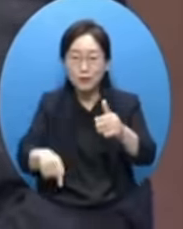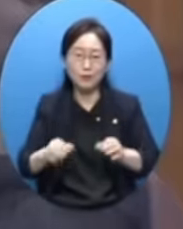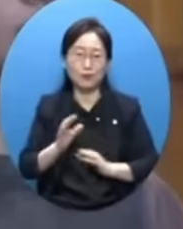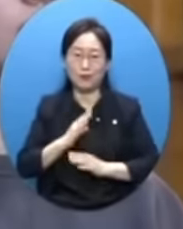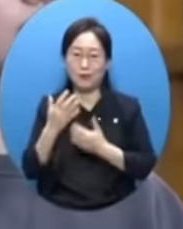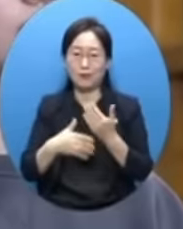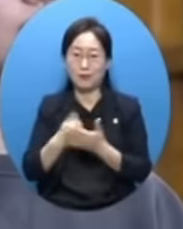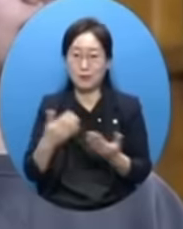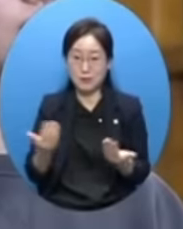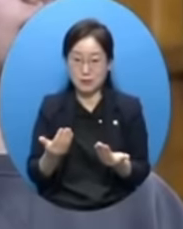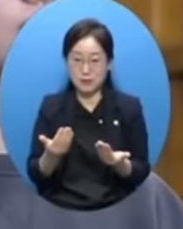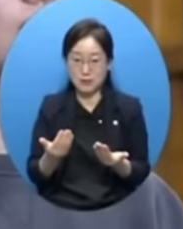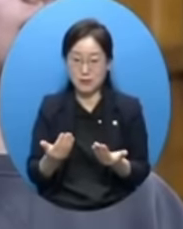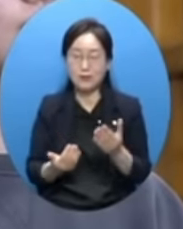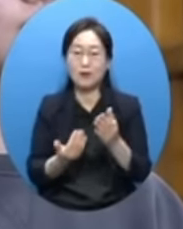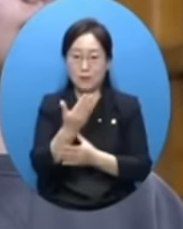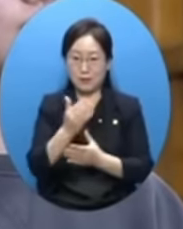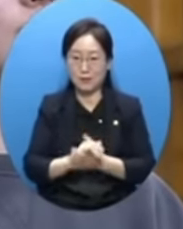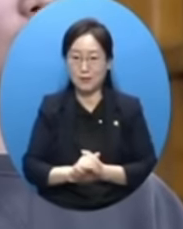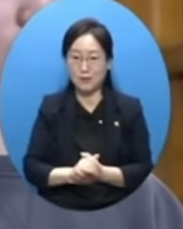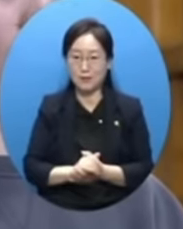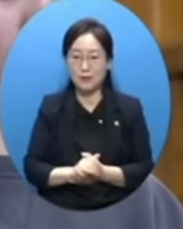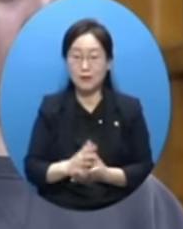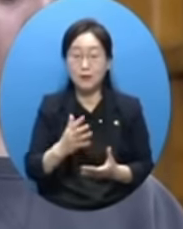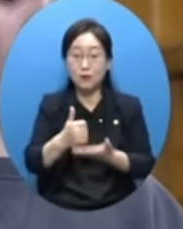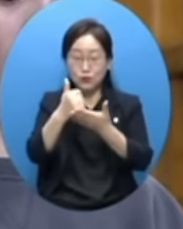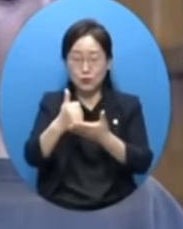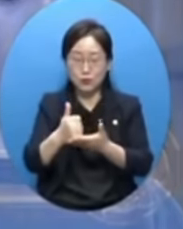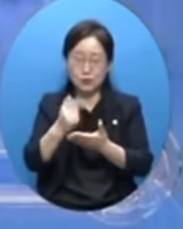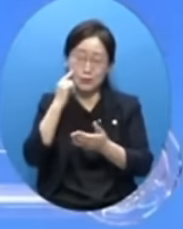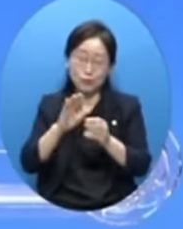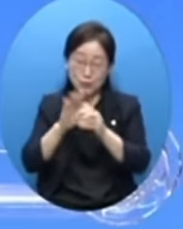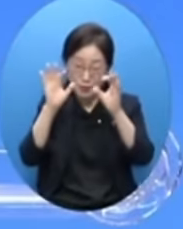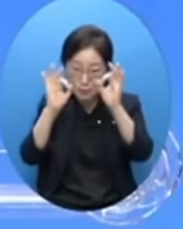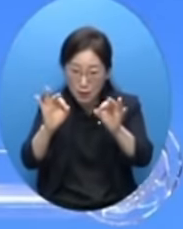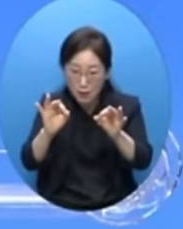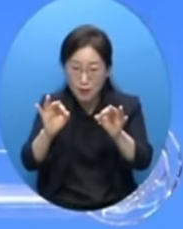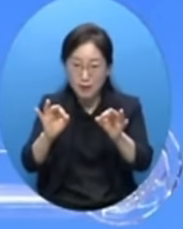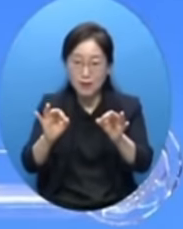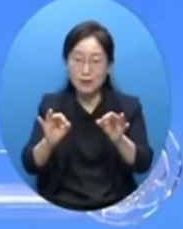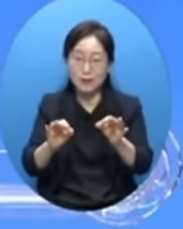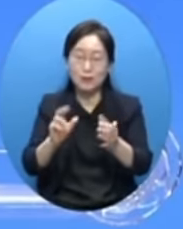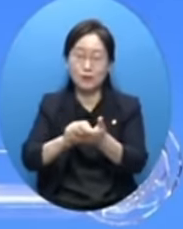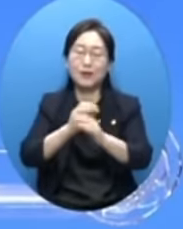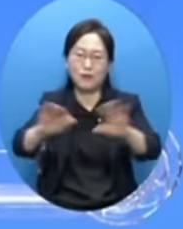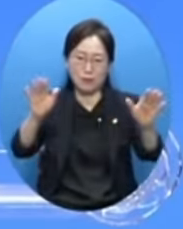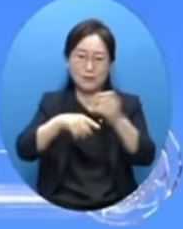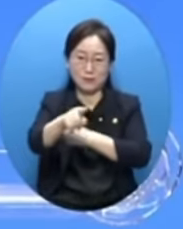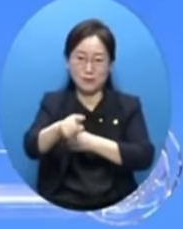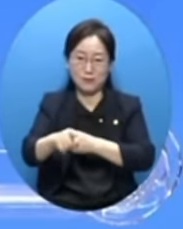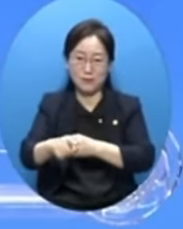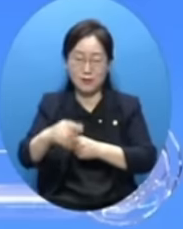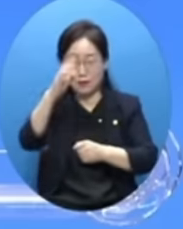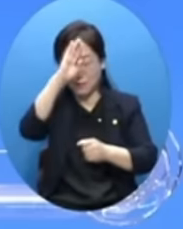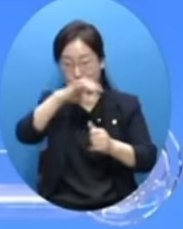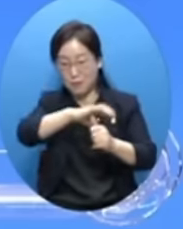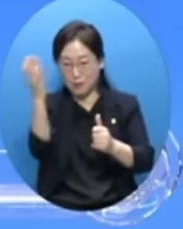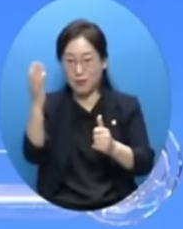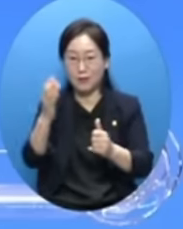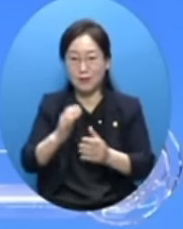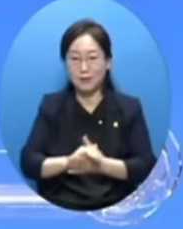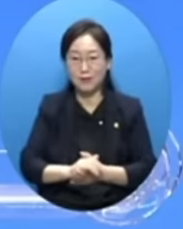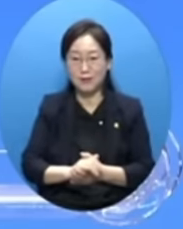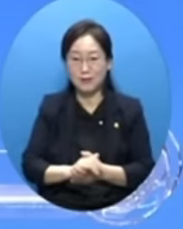하나님의 역사를 가져오는 것입니다. 주님의 앞에 불쌍히 여김을 받으면 문제 해결됩니다. 병에서 노연함을